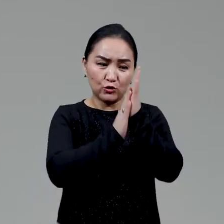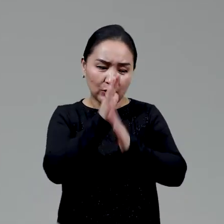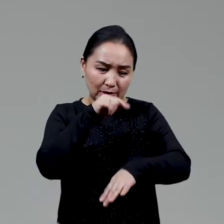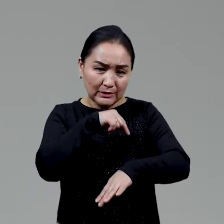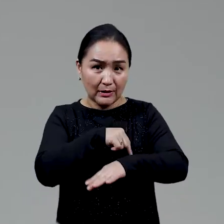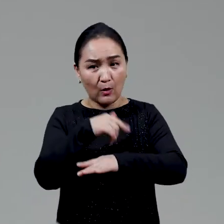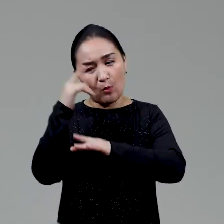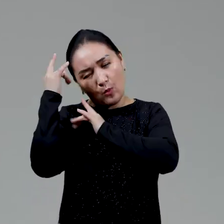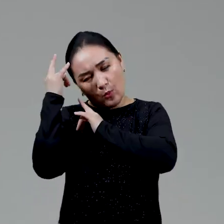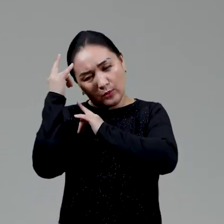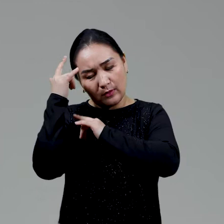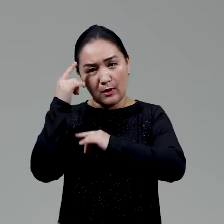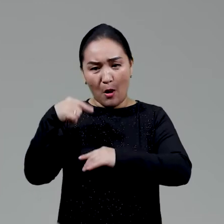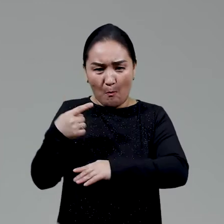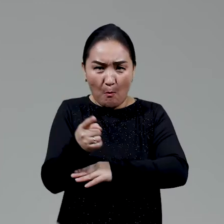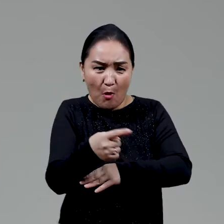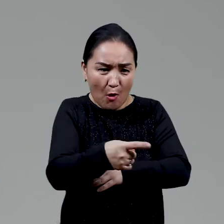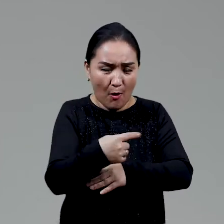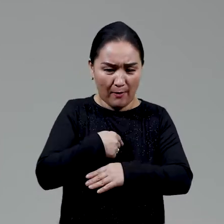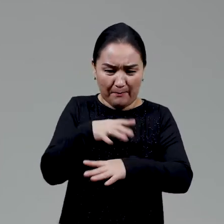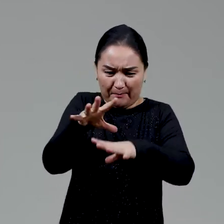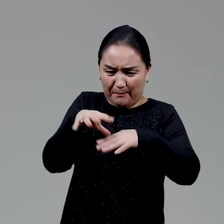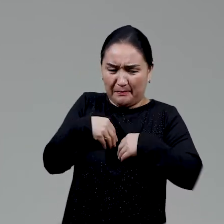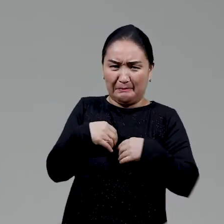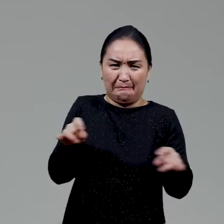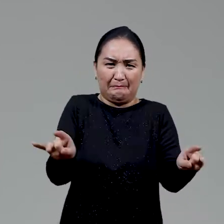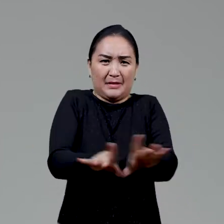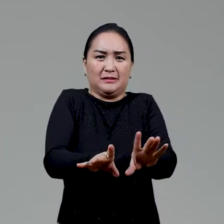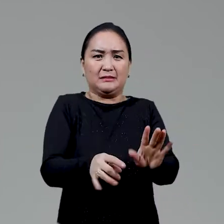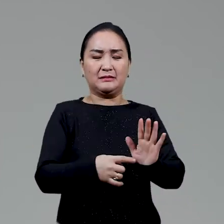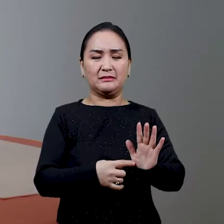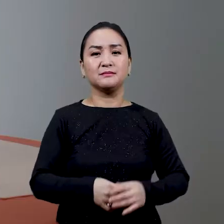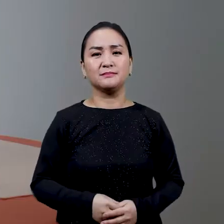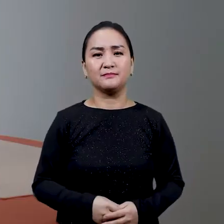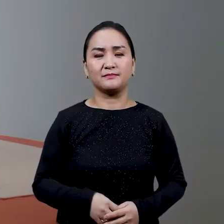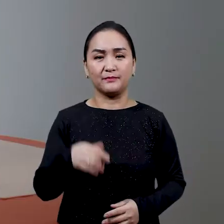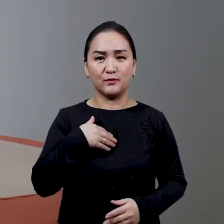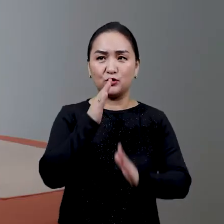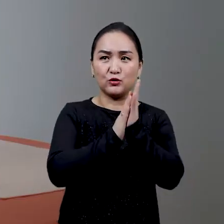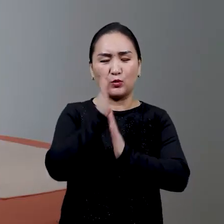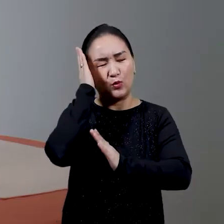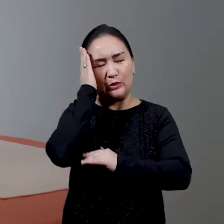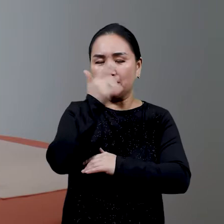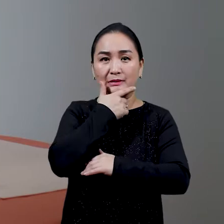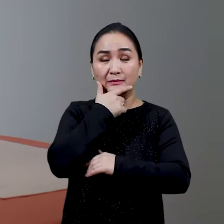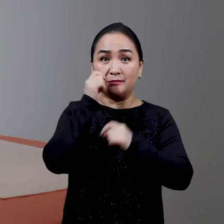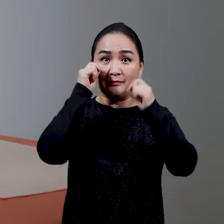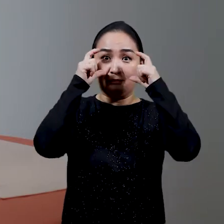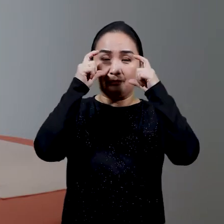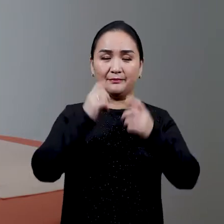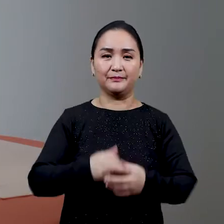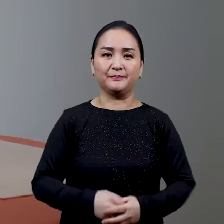Шүнийн цагаар унтгал юм бол могоо биеэр гүгээд байгаа юм шиг мэдрэмж төрдөг байсан. Тиймээс ч шүнийн цагаар унтж